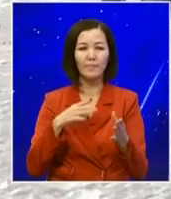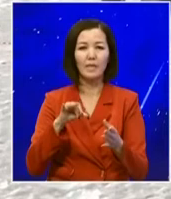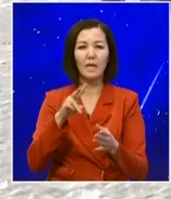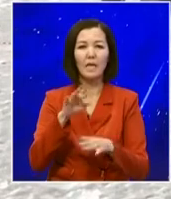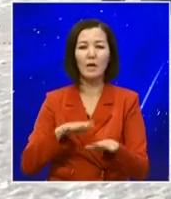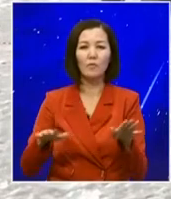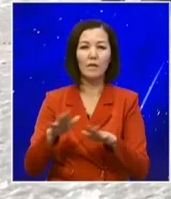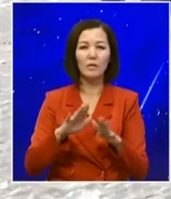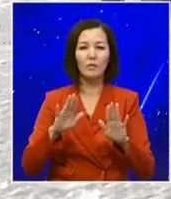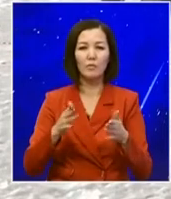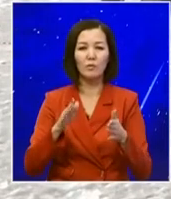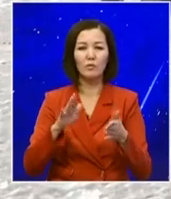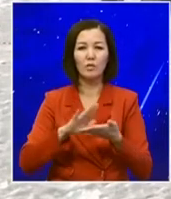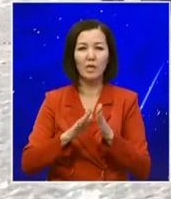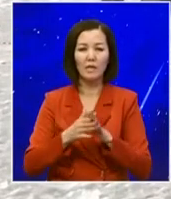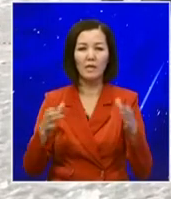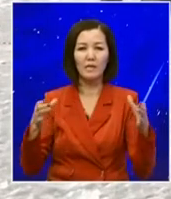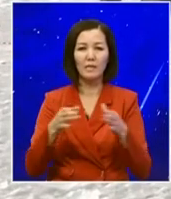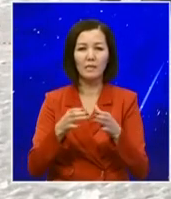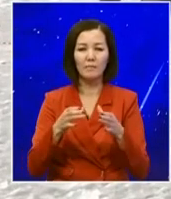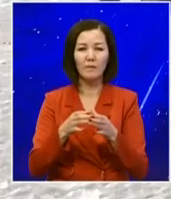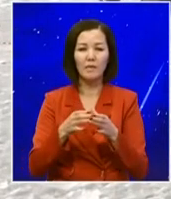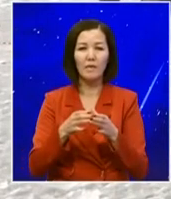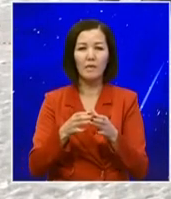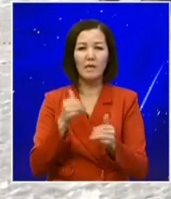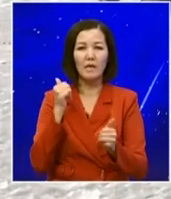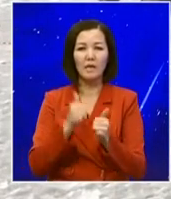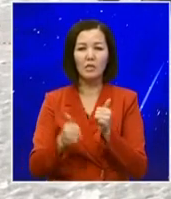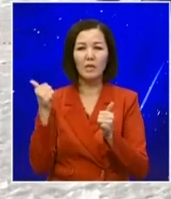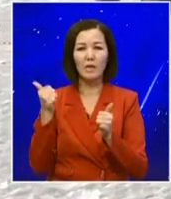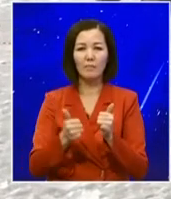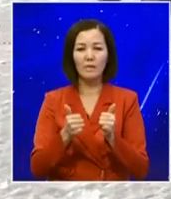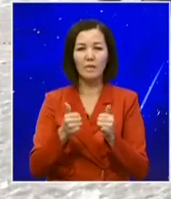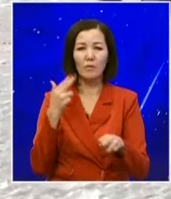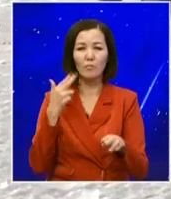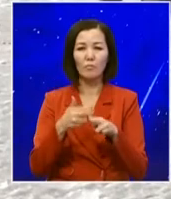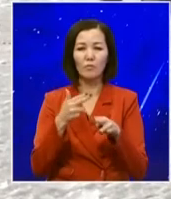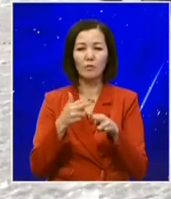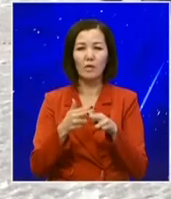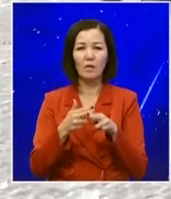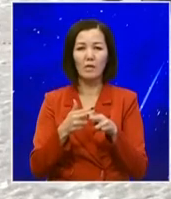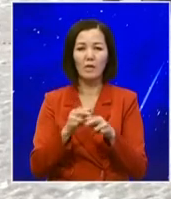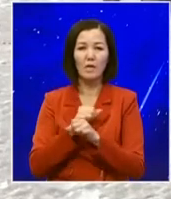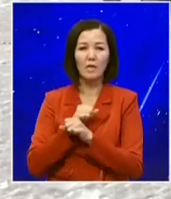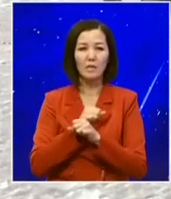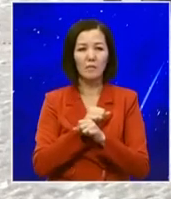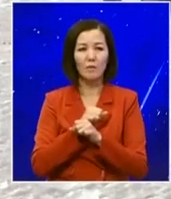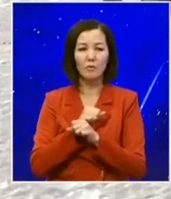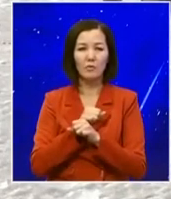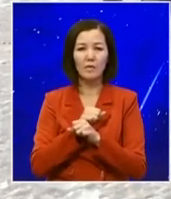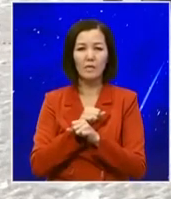қызметкерлерімен әр аптан демалыс сайын Ляудан көлшіктерін аралап және мұздағы көлдегі демарушылар арасында